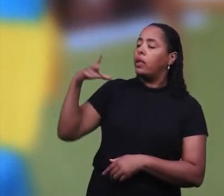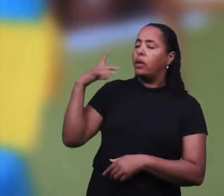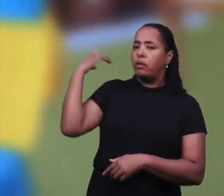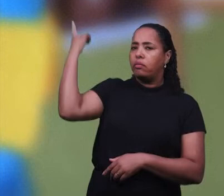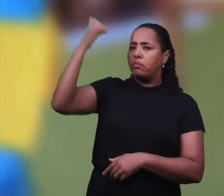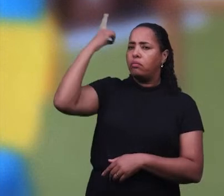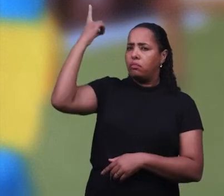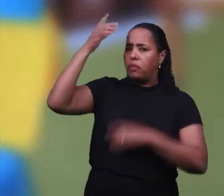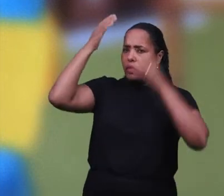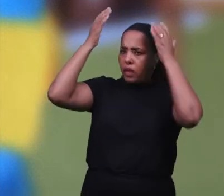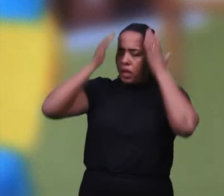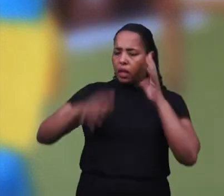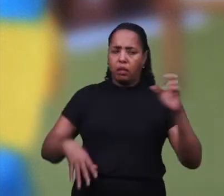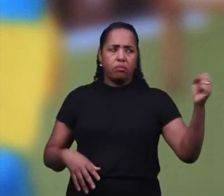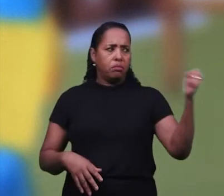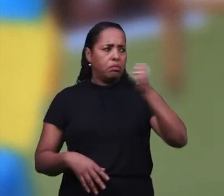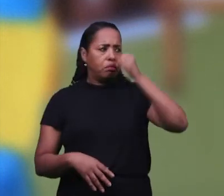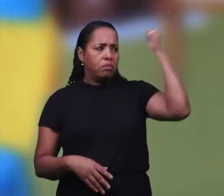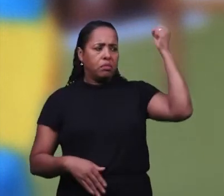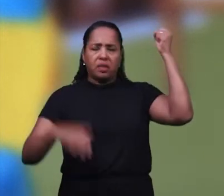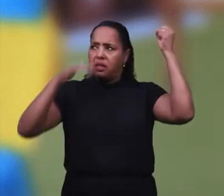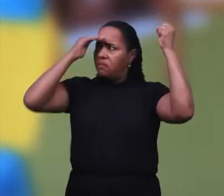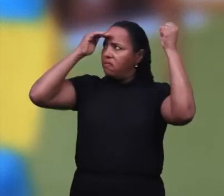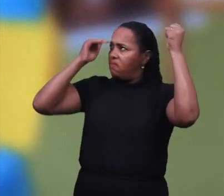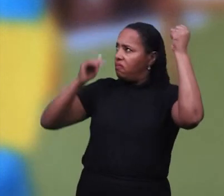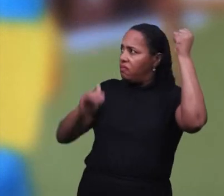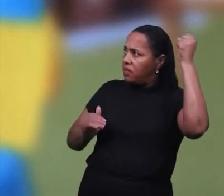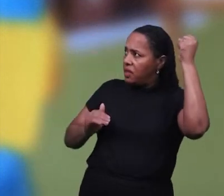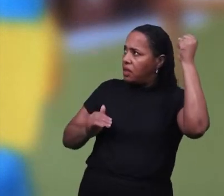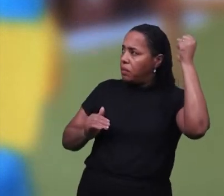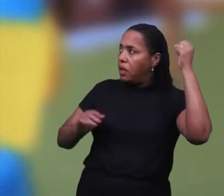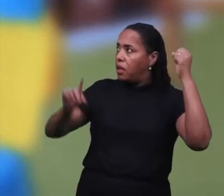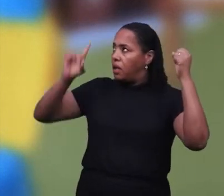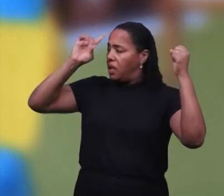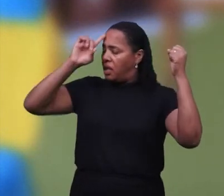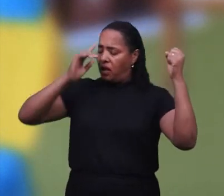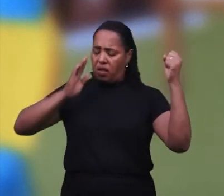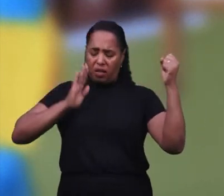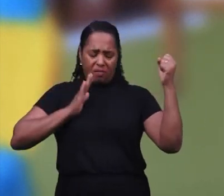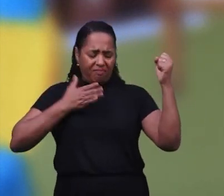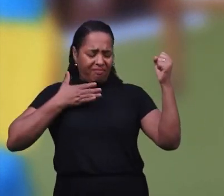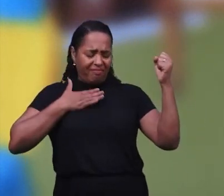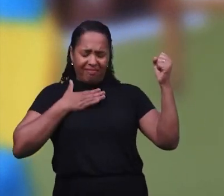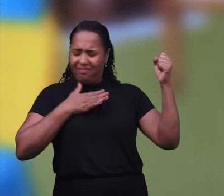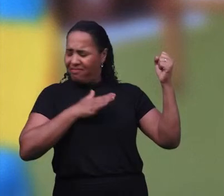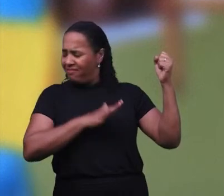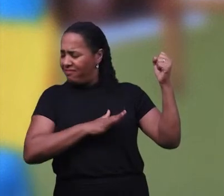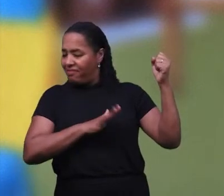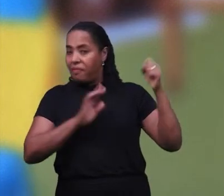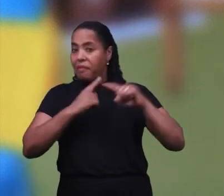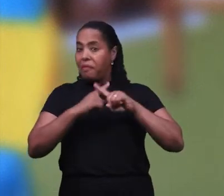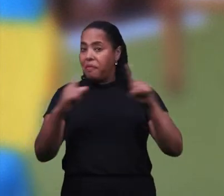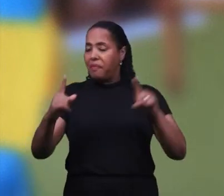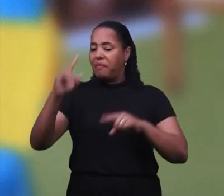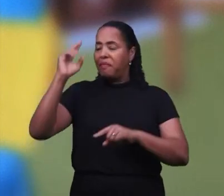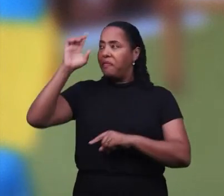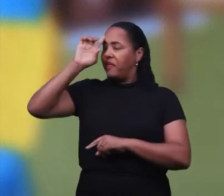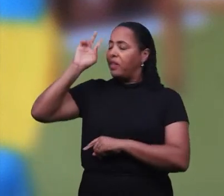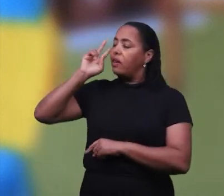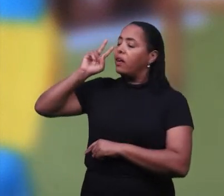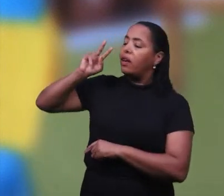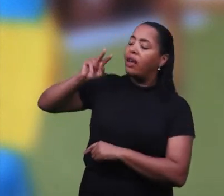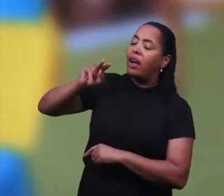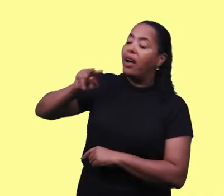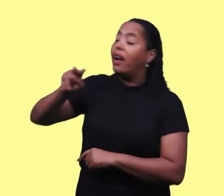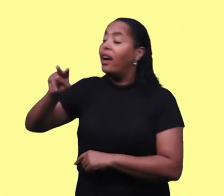le roi, était désobéissant au Seigneur. Et cela avait déplu le cœur